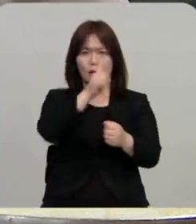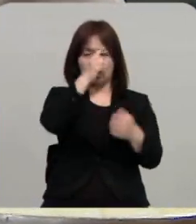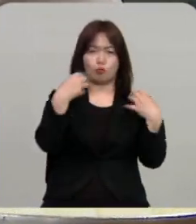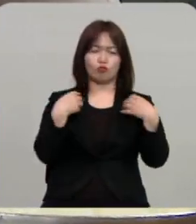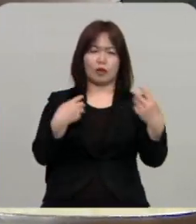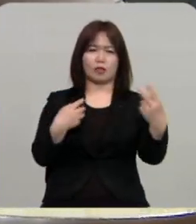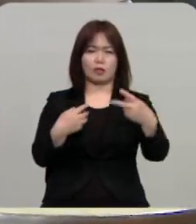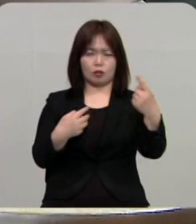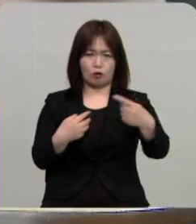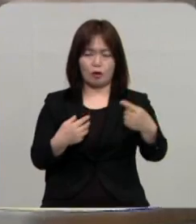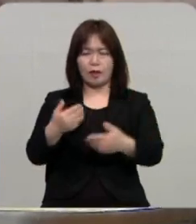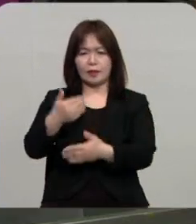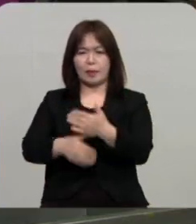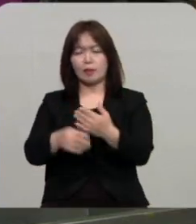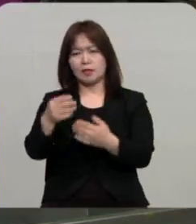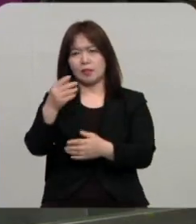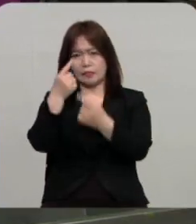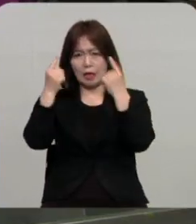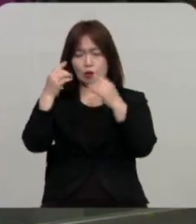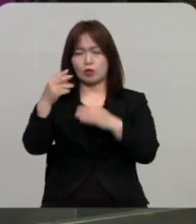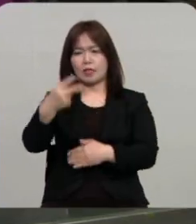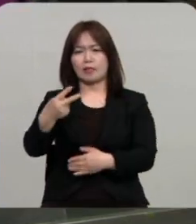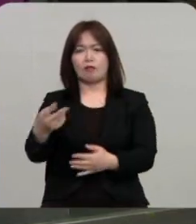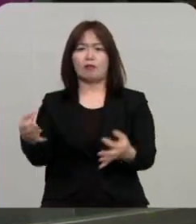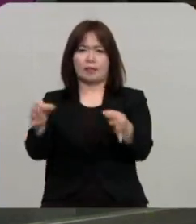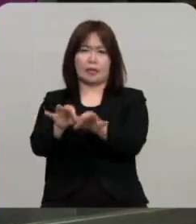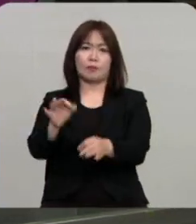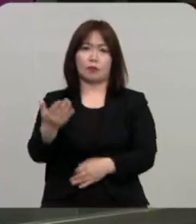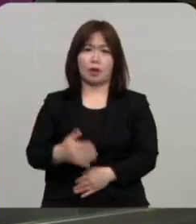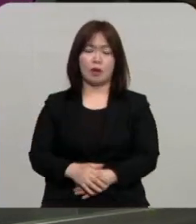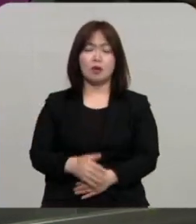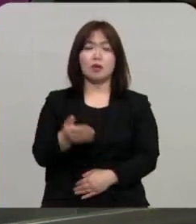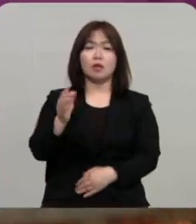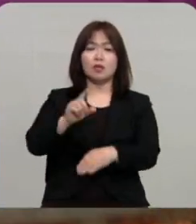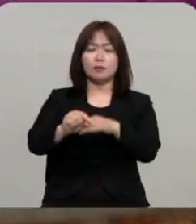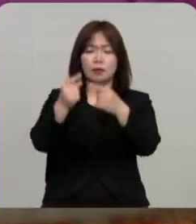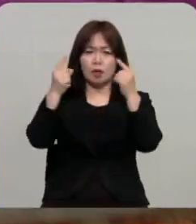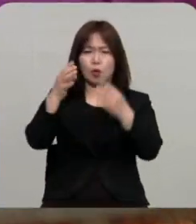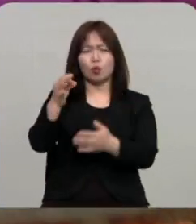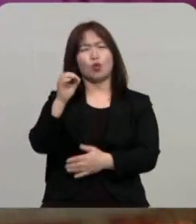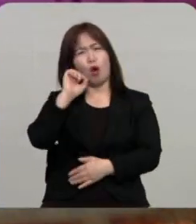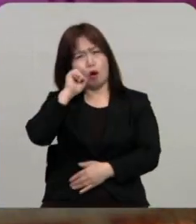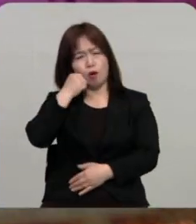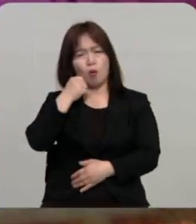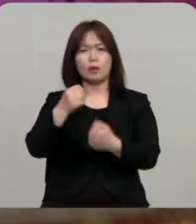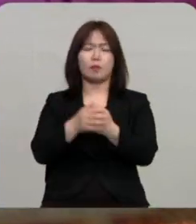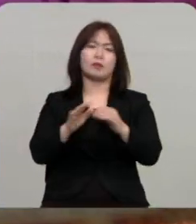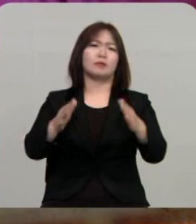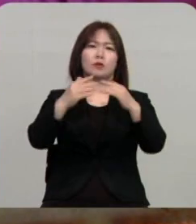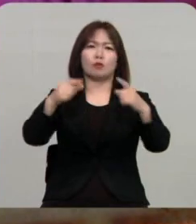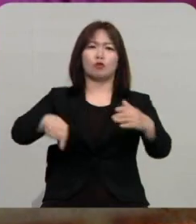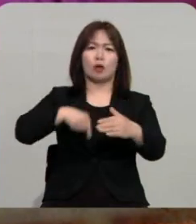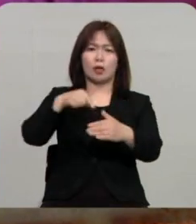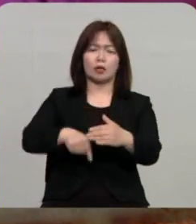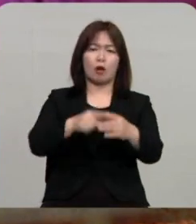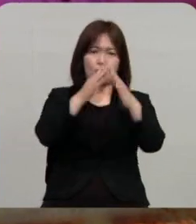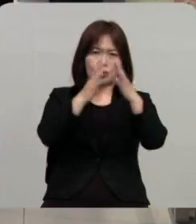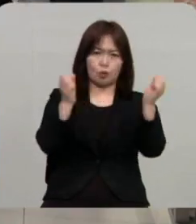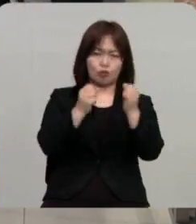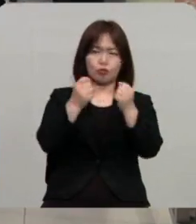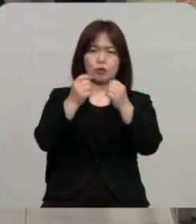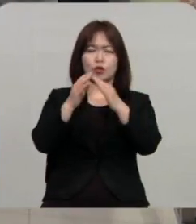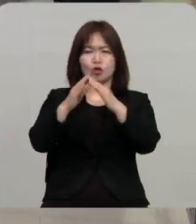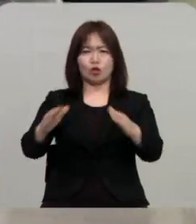나머지 2,000원가량은 대학에서 부담하고 있습니다. 하지만 지방대 재정이 열악해 현재 전북에서는 전북대와